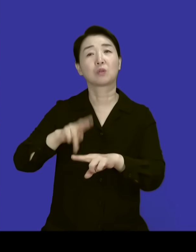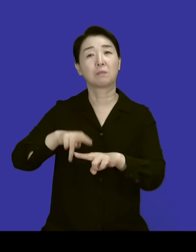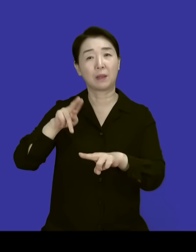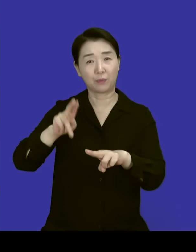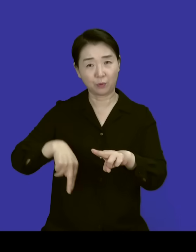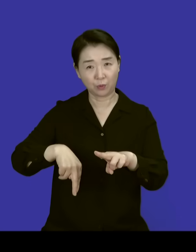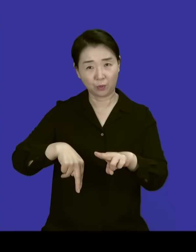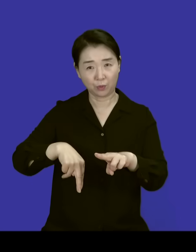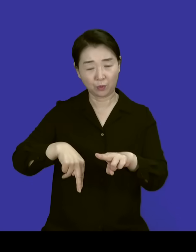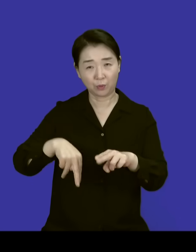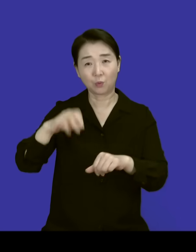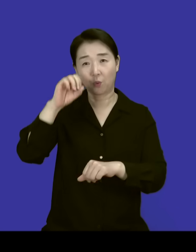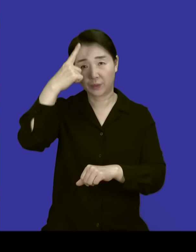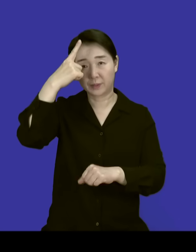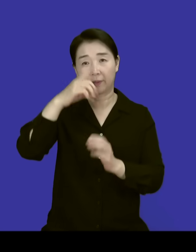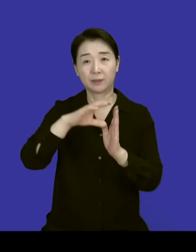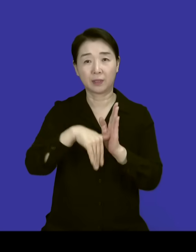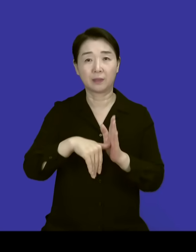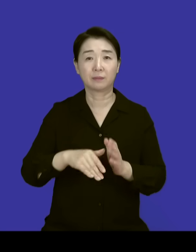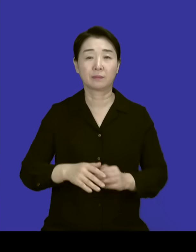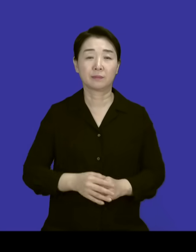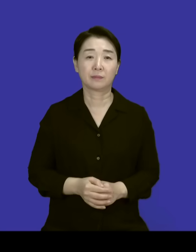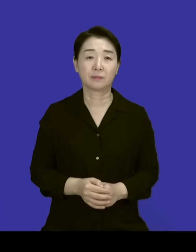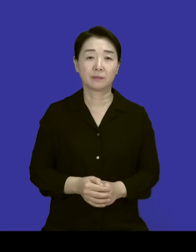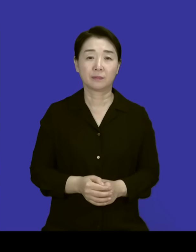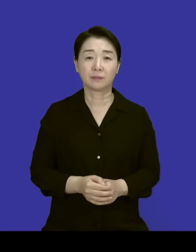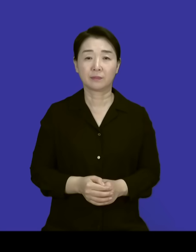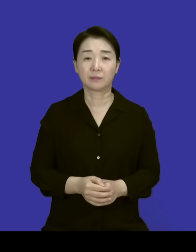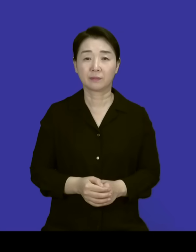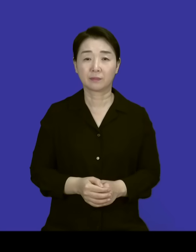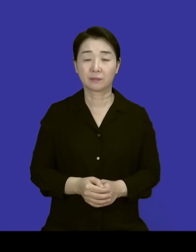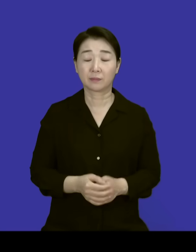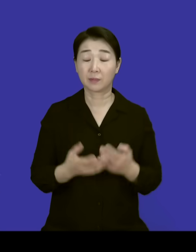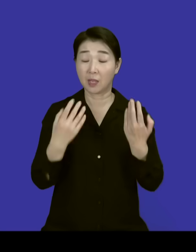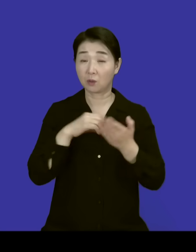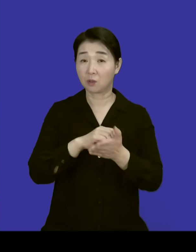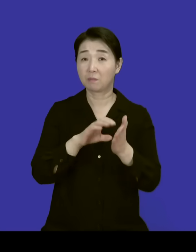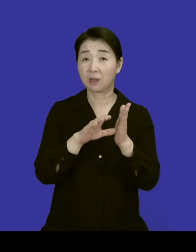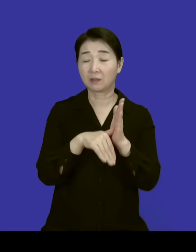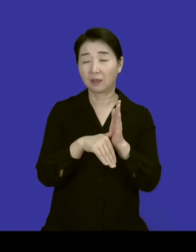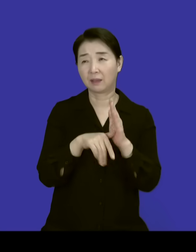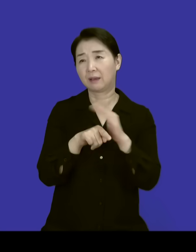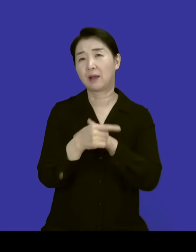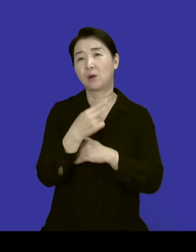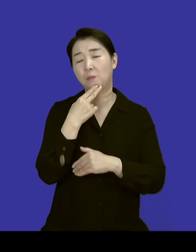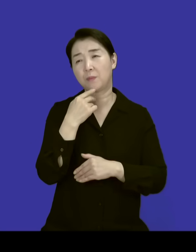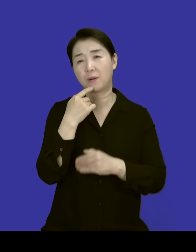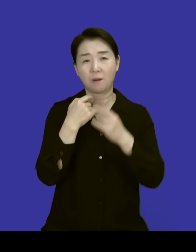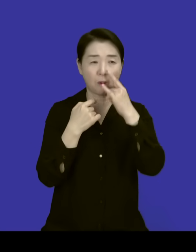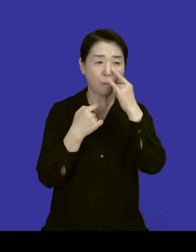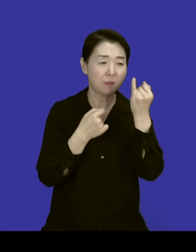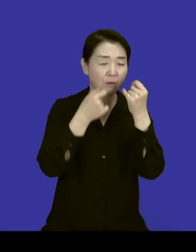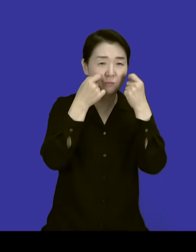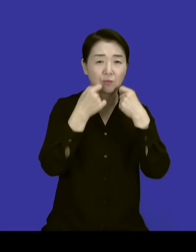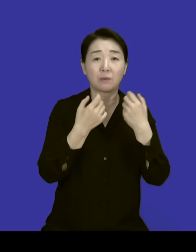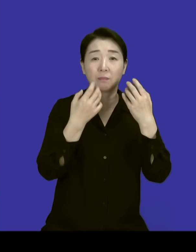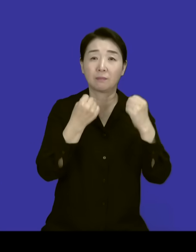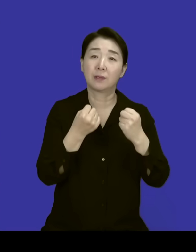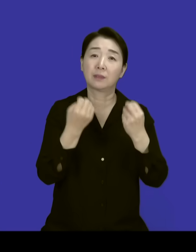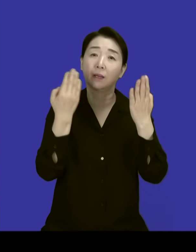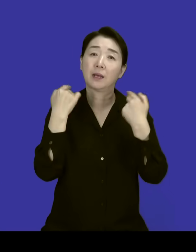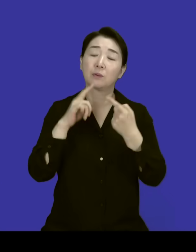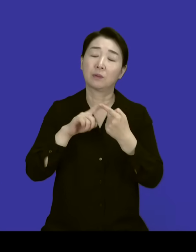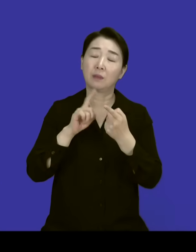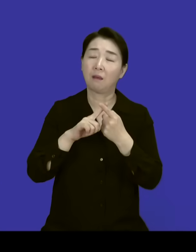바로 1학년 때. 예. 그리고 그때 뭐 이제 입학식 때도 제가 안 가가지고 어머니도 많이 우시고 막 이러는데 예. 학교에 대한 흥미가 사실